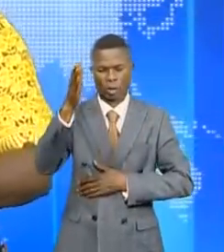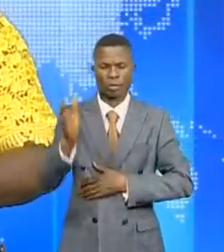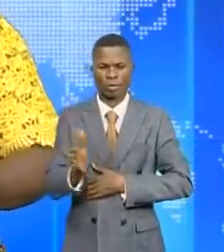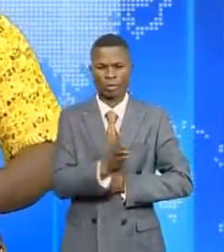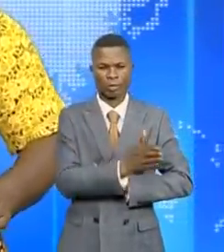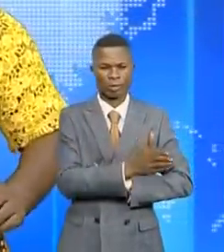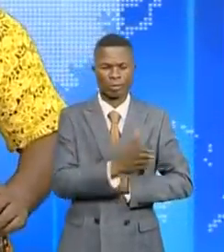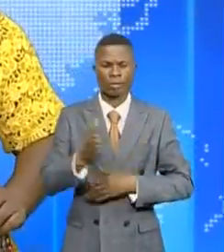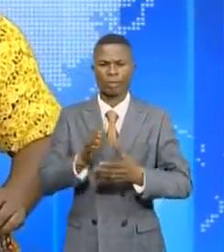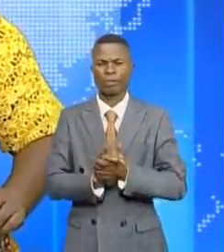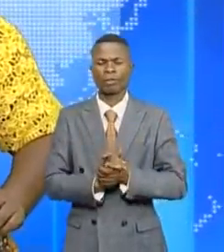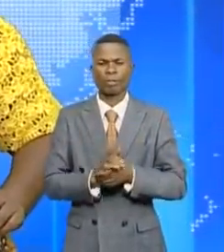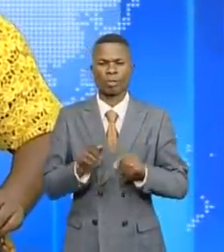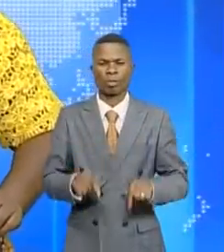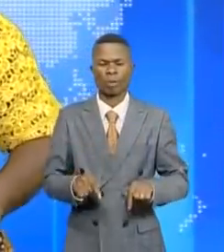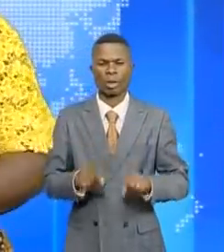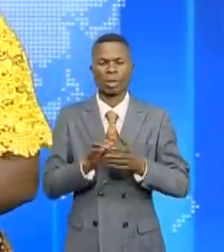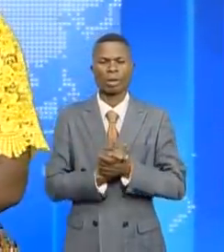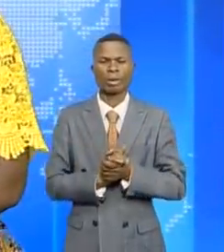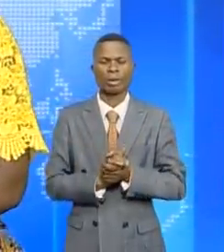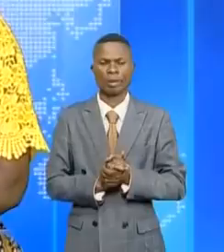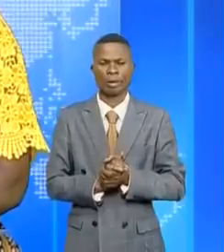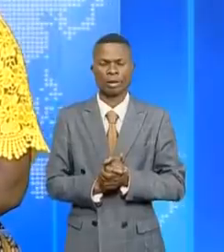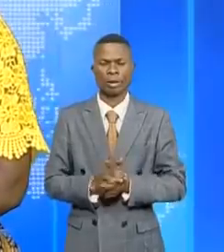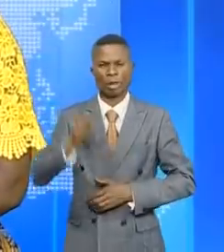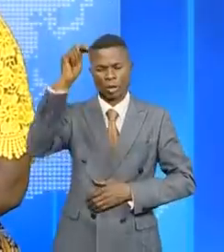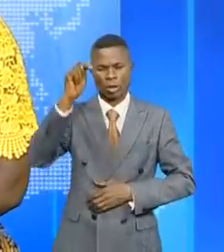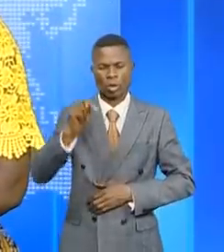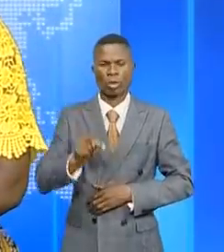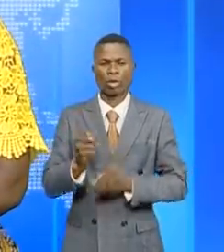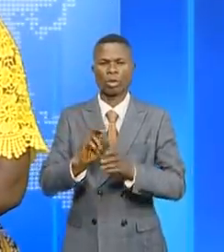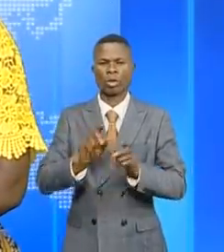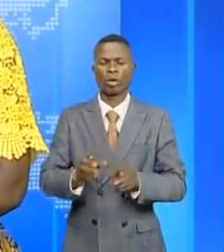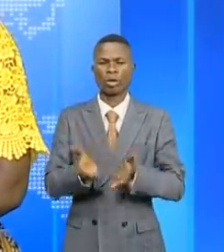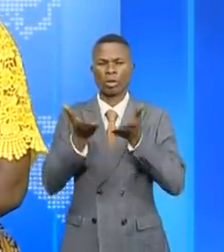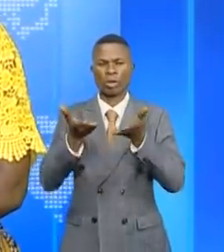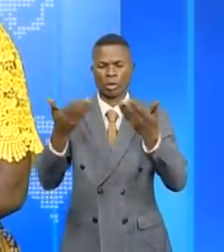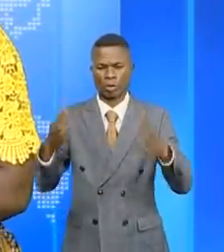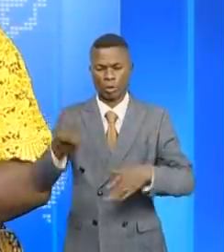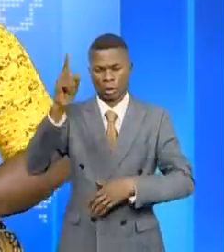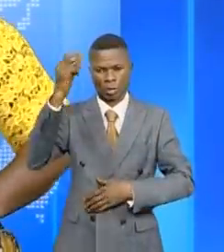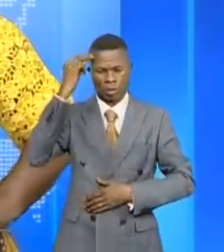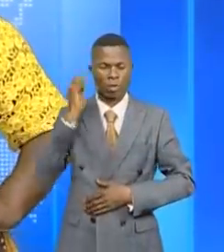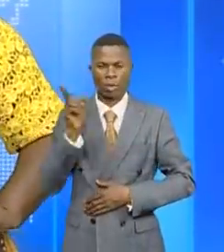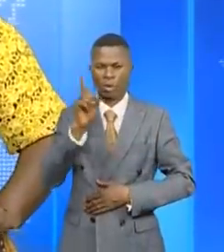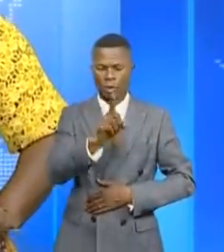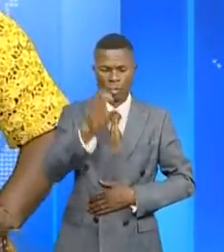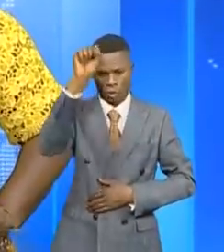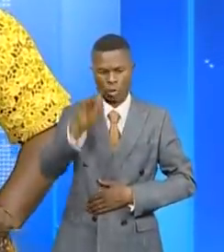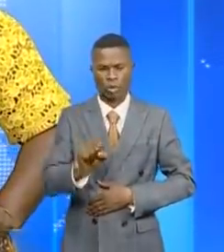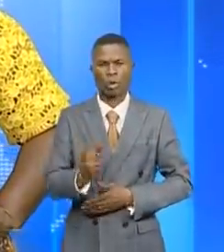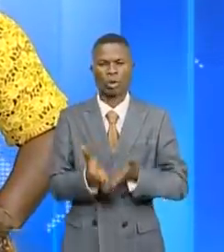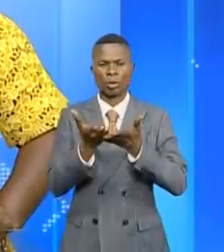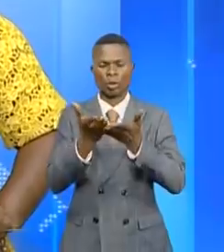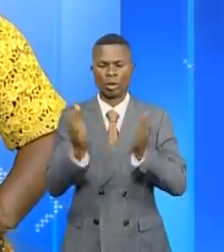prochaines éditions. Après le Nord Kivu, le Premier ministre Samalou Kondé s'est rendu dans le Sud Kivu